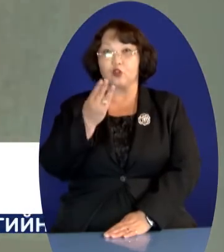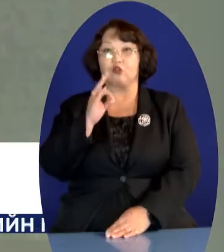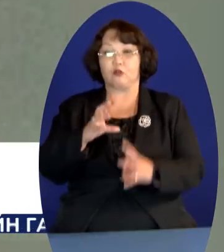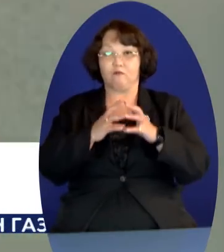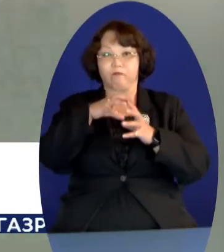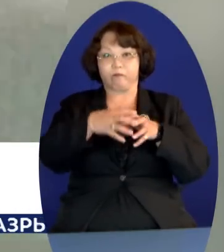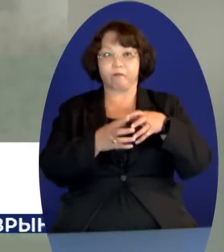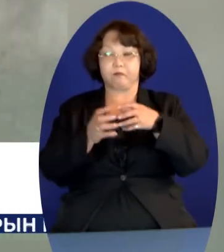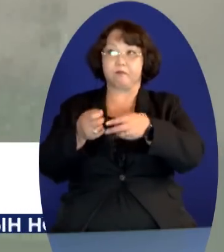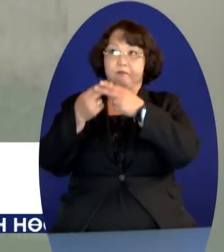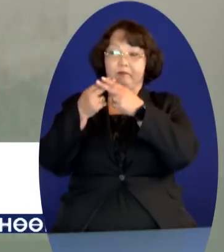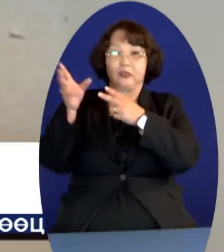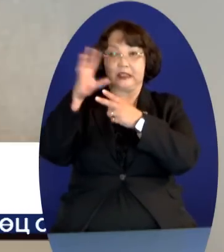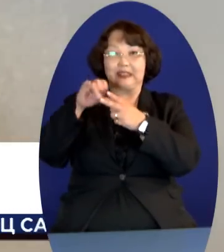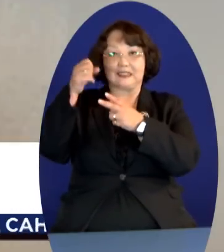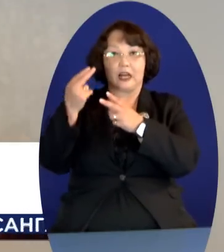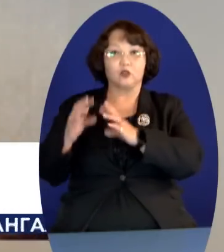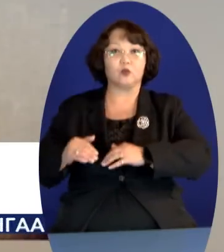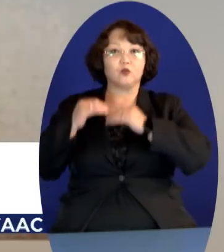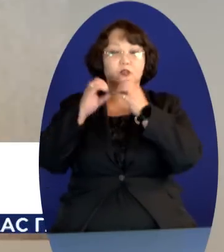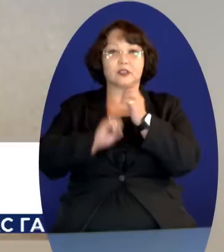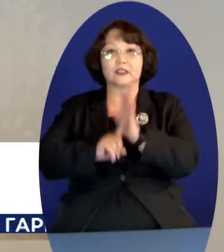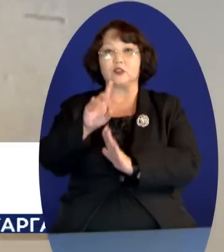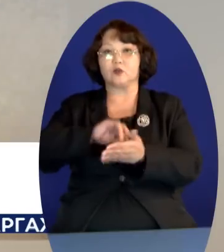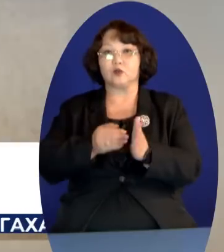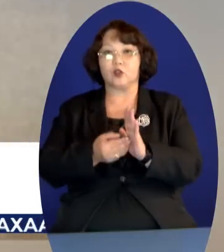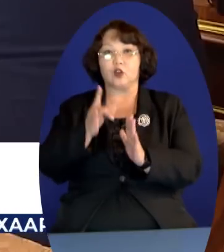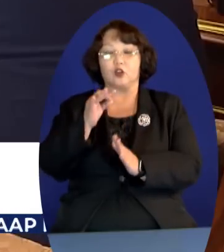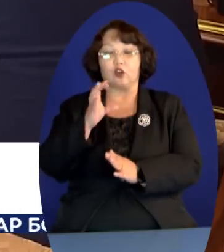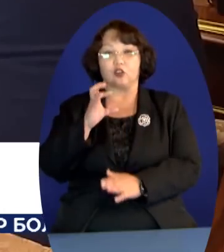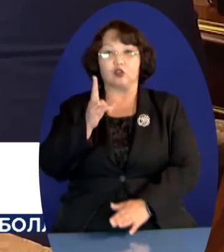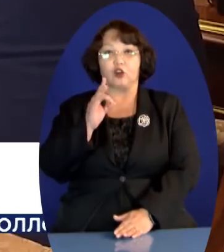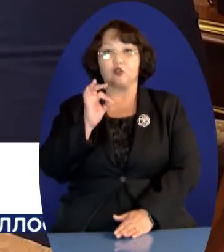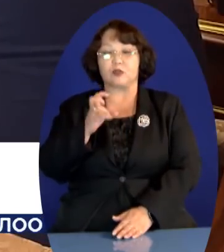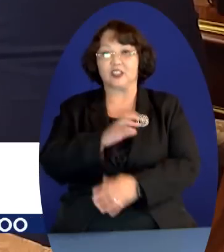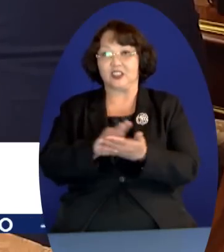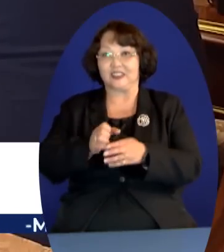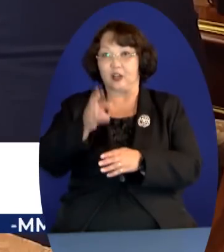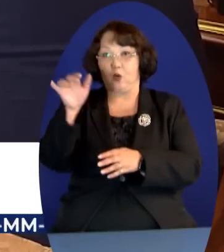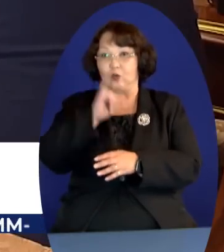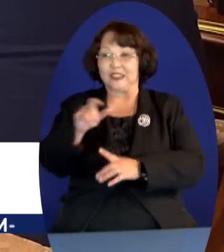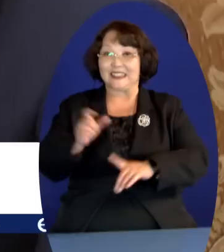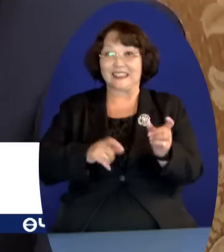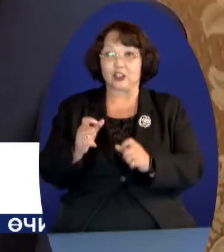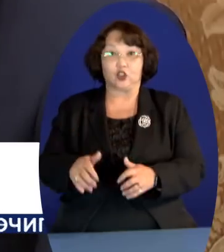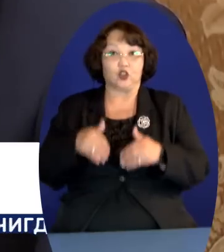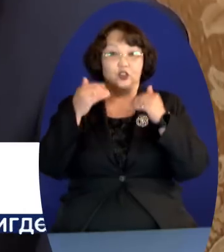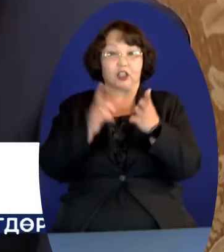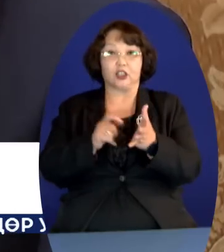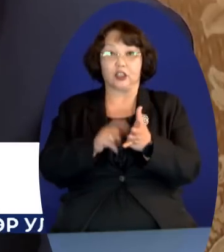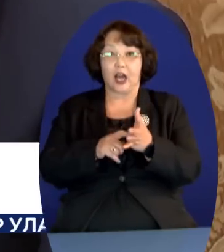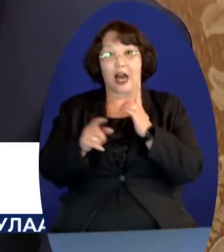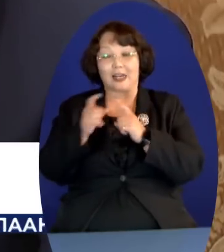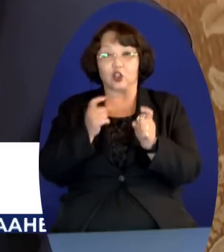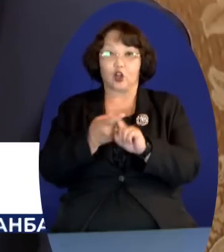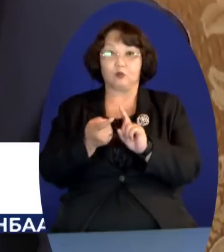сансрын станц хөгжүүлж эхлэхээр төлөвлөж байна. Энэ сард томилогдсон Роскосмосын шин захирал улс орны эдийн засгийн хөгжилд шаардлагатай харилцаа